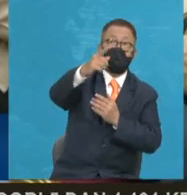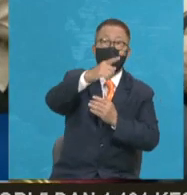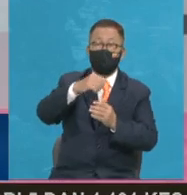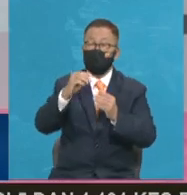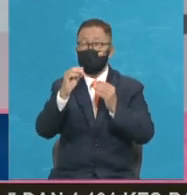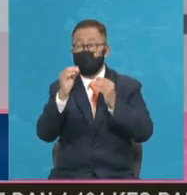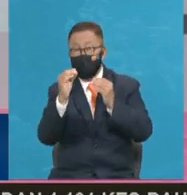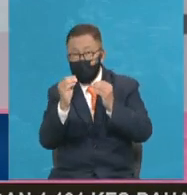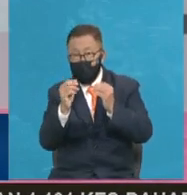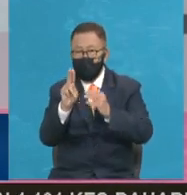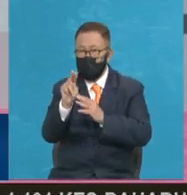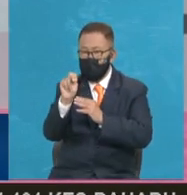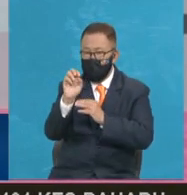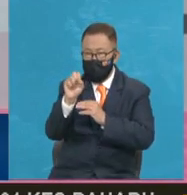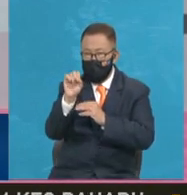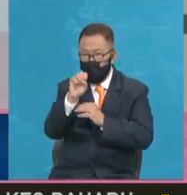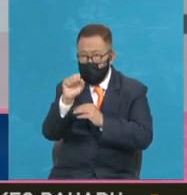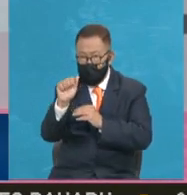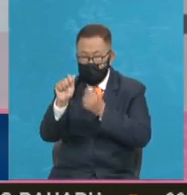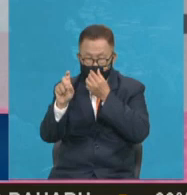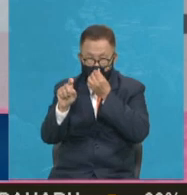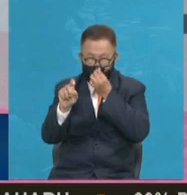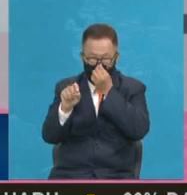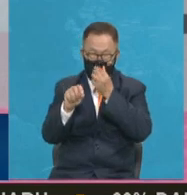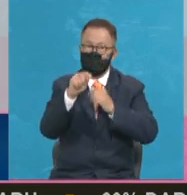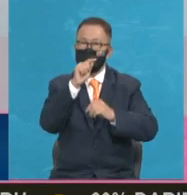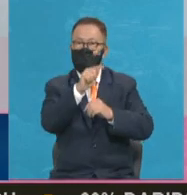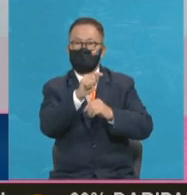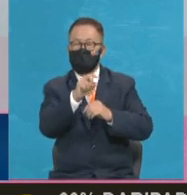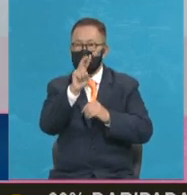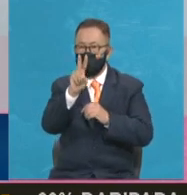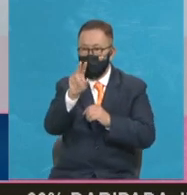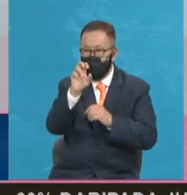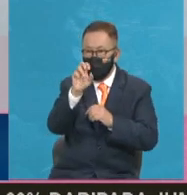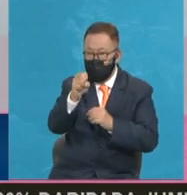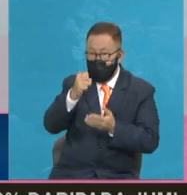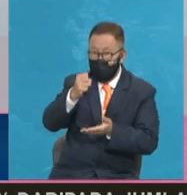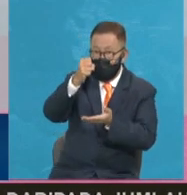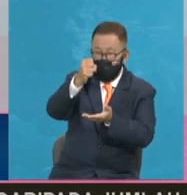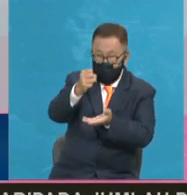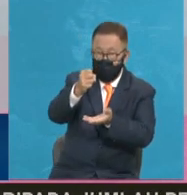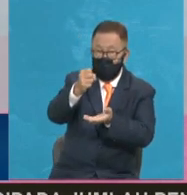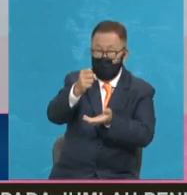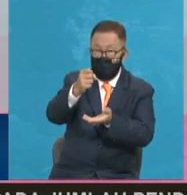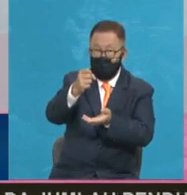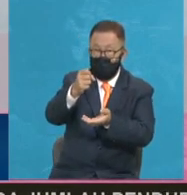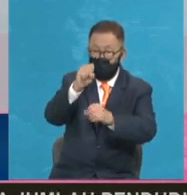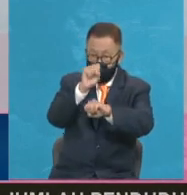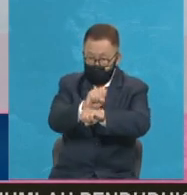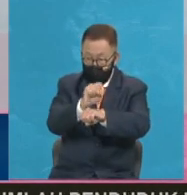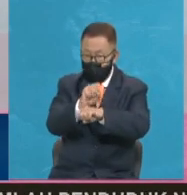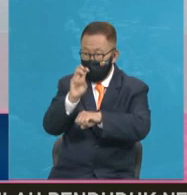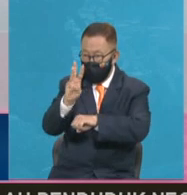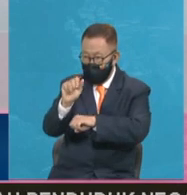majelis Khoirunnisa pada fase pertama Yunisa merontokkan 20.000 naskah mushaf Yunisa untuk Project